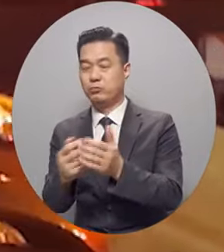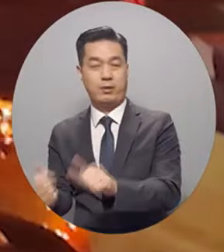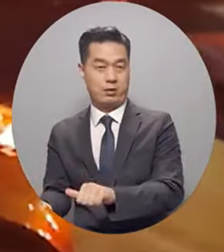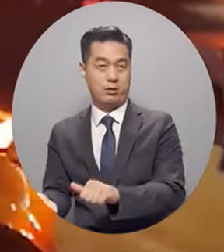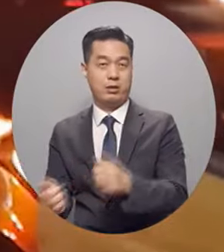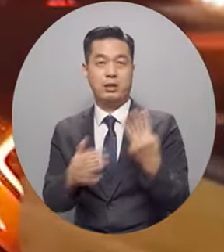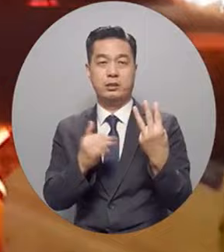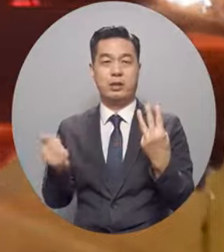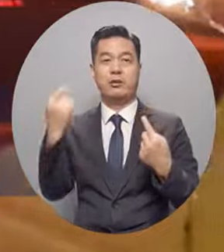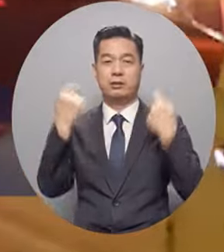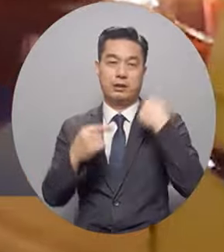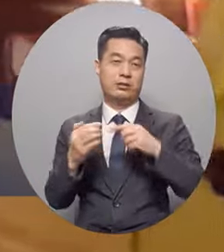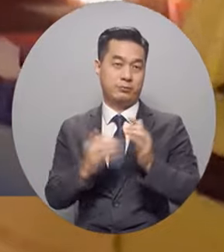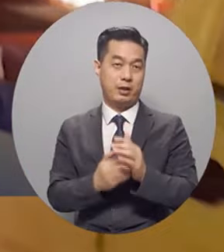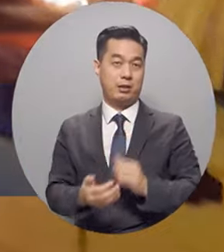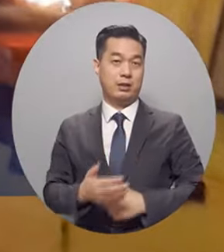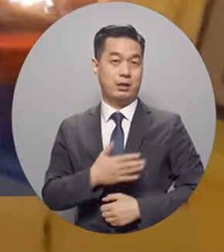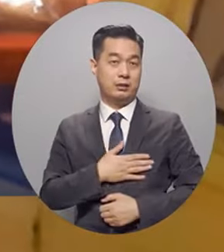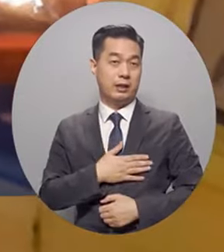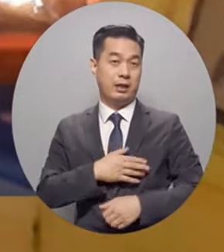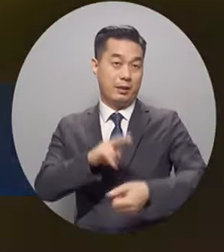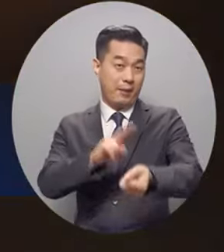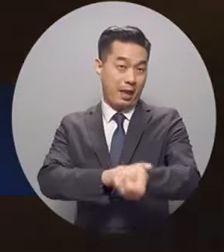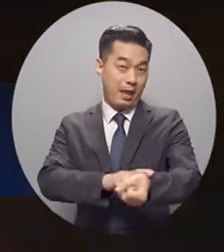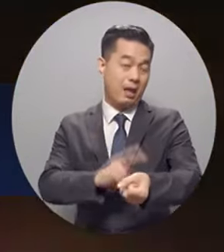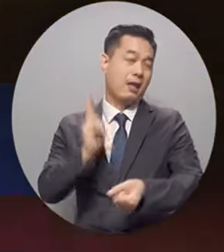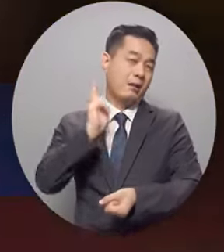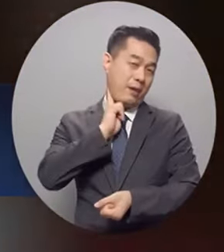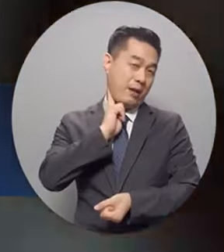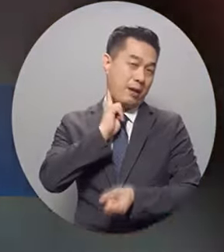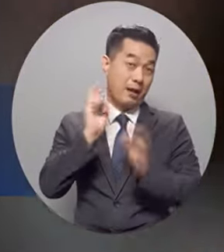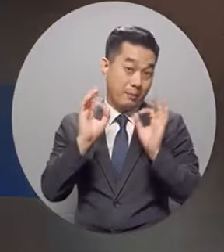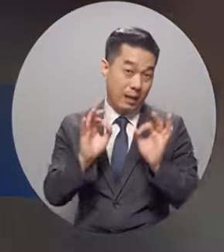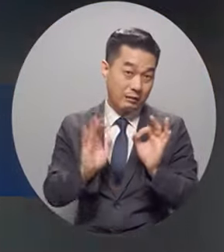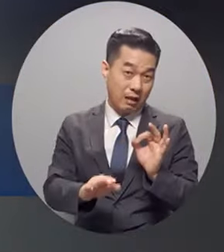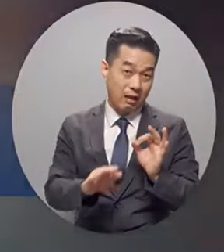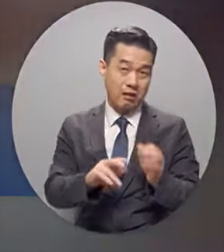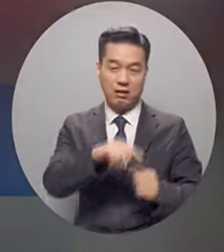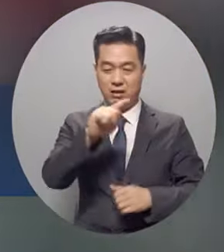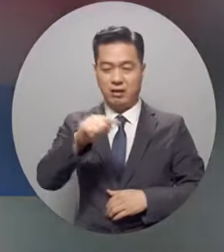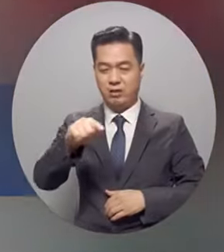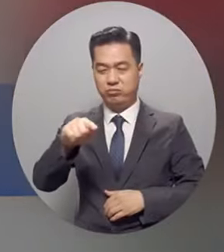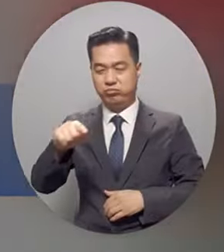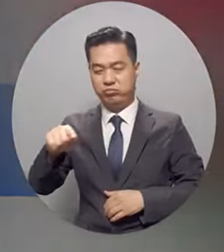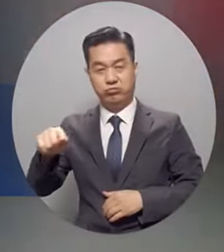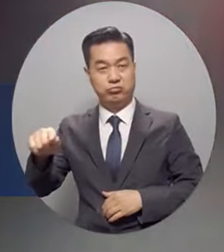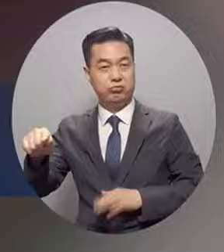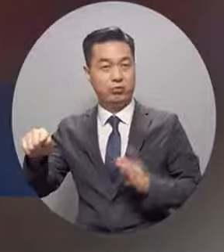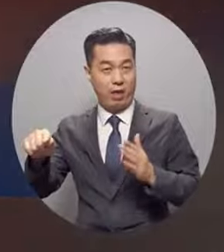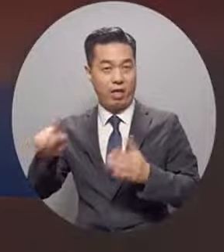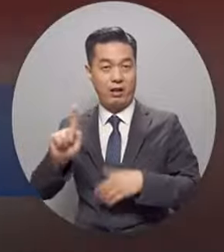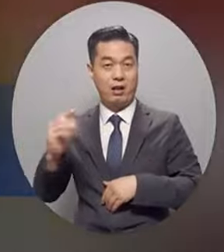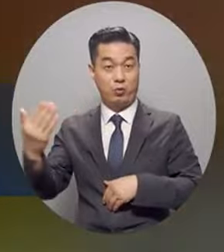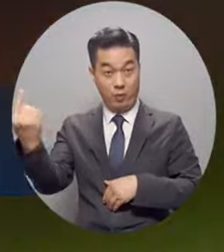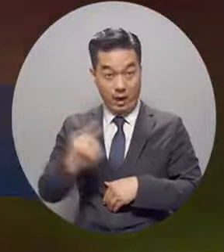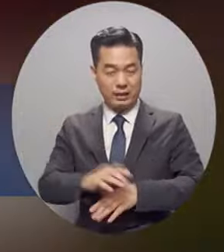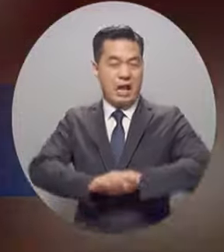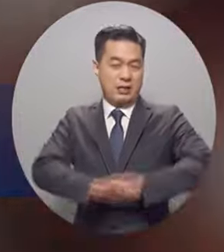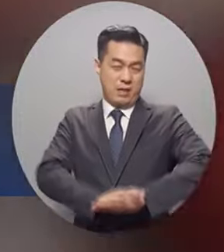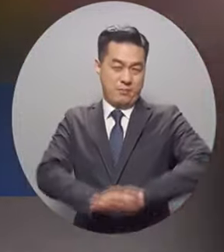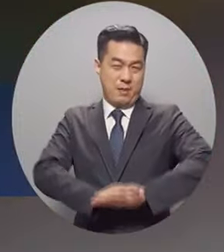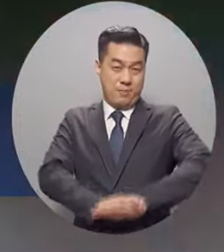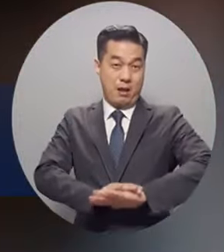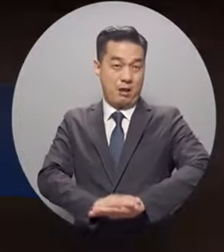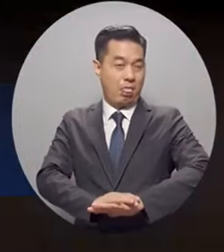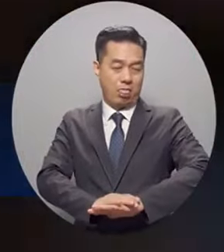다쳤습니다 제가 맥박 짚어보고 했는데 아예 맥도 안 떼시고 구급 차들 이제 뒤늦게 왔는데 심수 생이라는 거 다